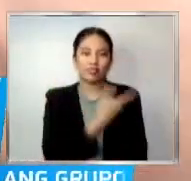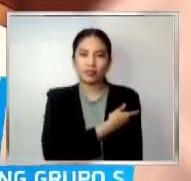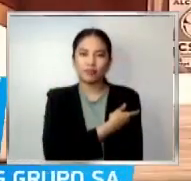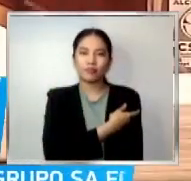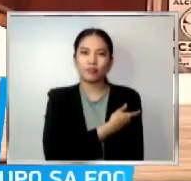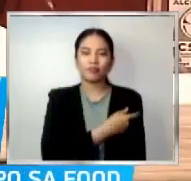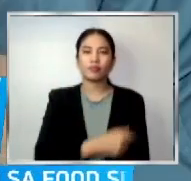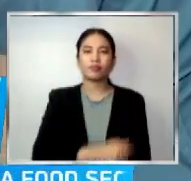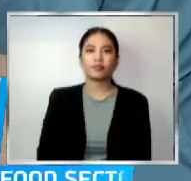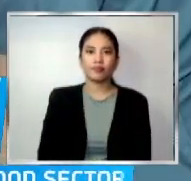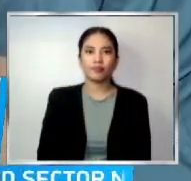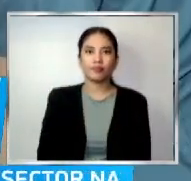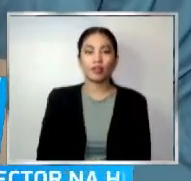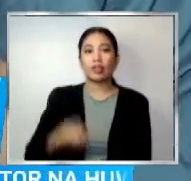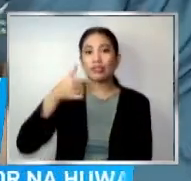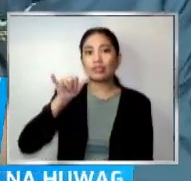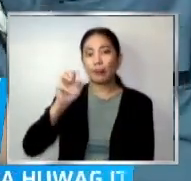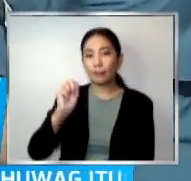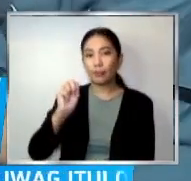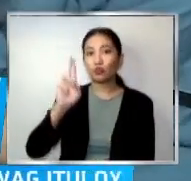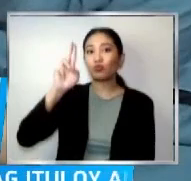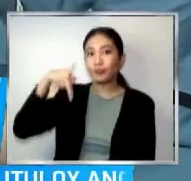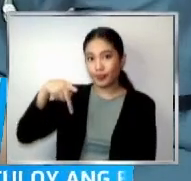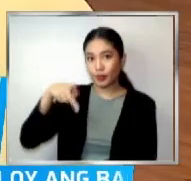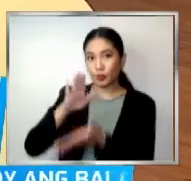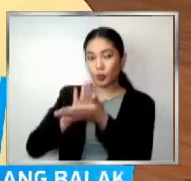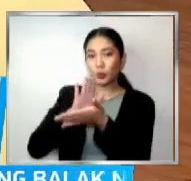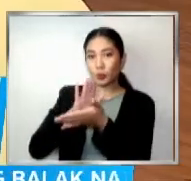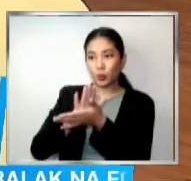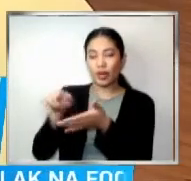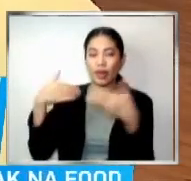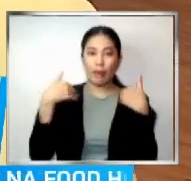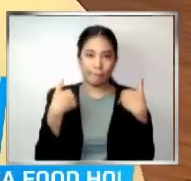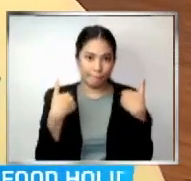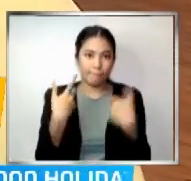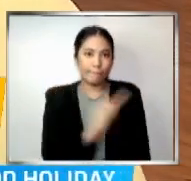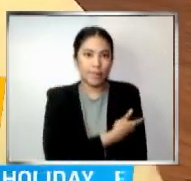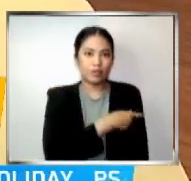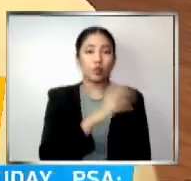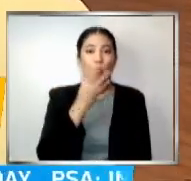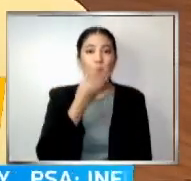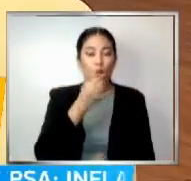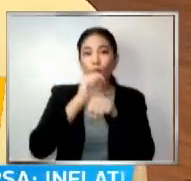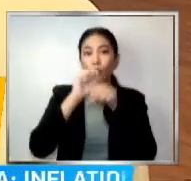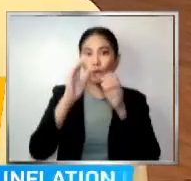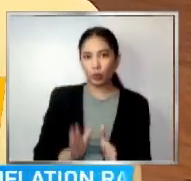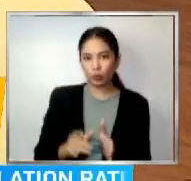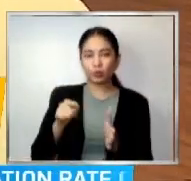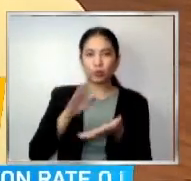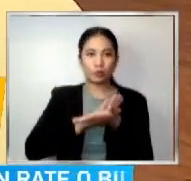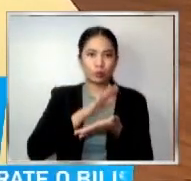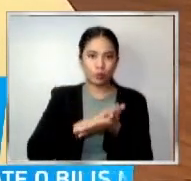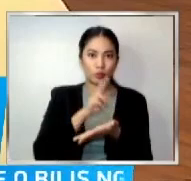gym ng UP Diliman kasama mga empleyado ng universidad. We noticed na medyo mga may dead air, may dead